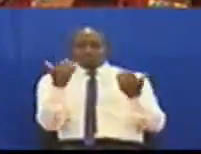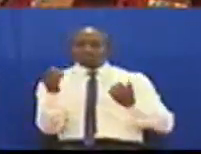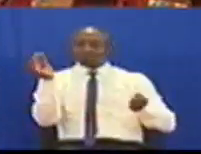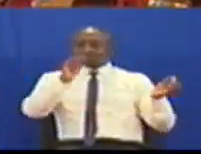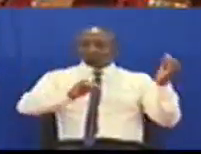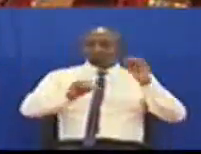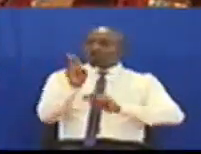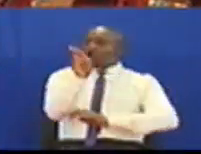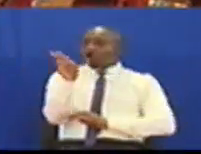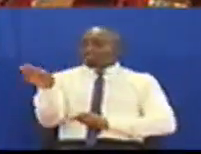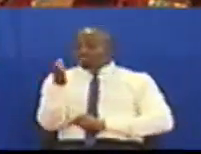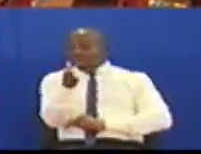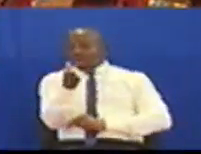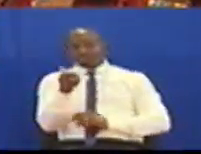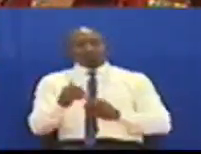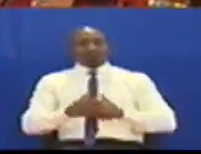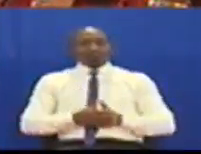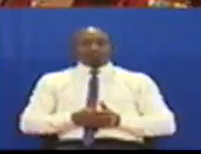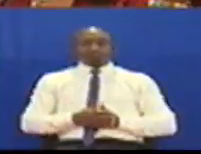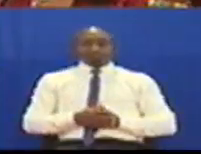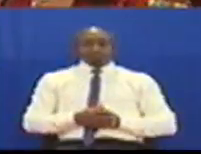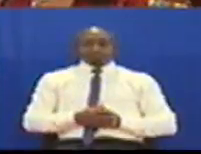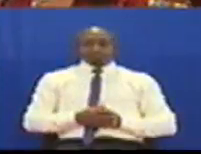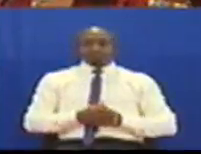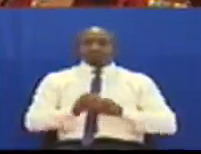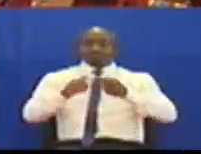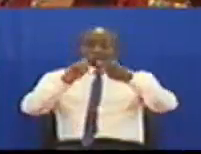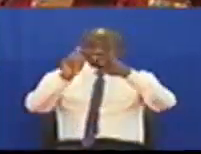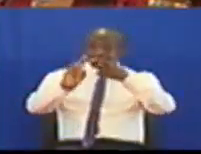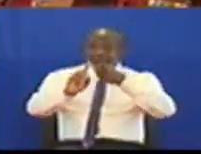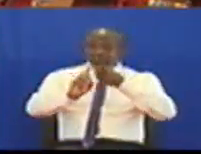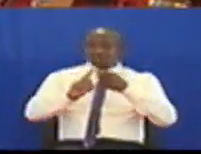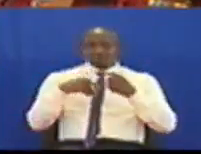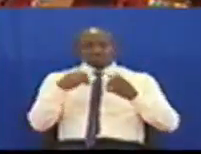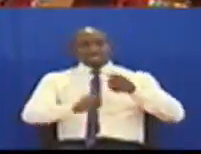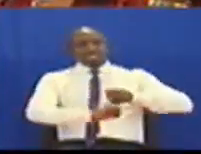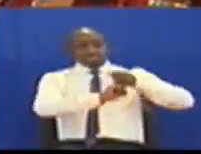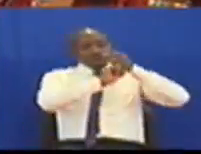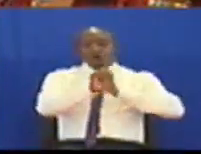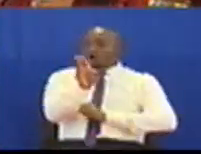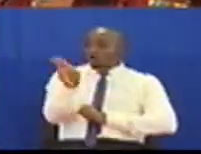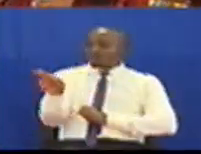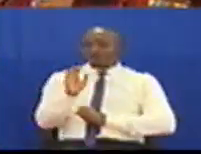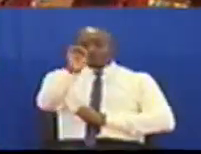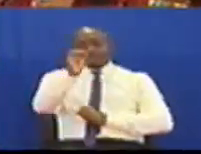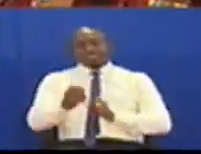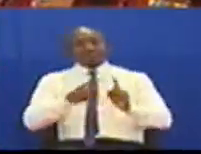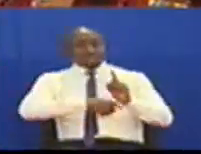hoja ambayo iko mbele yetu. Kwanza naunga mkono hoja hii kwa